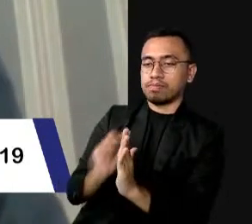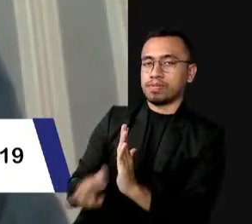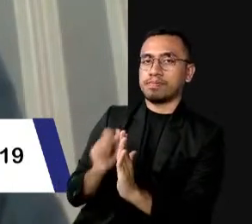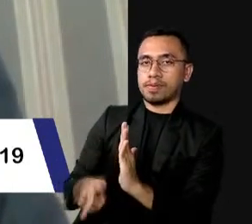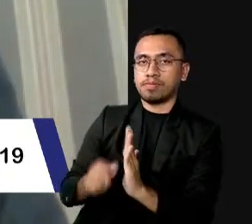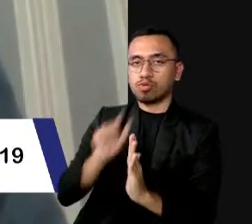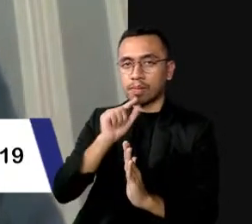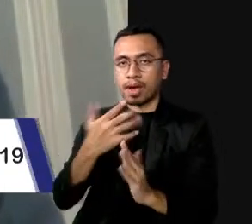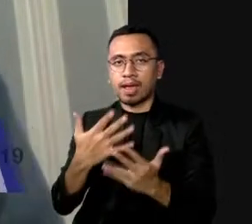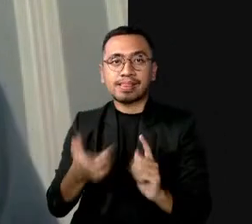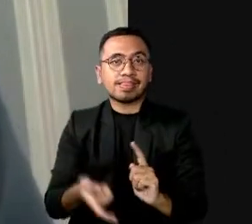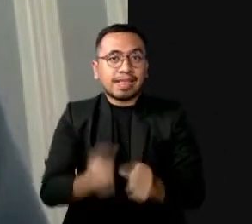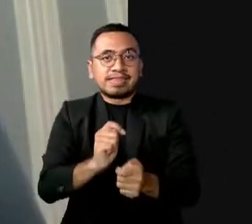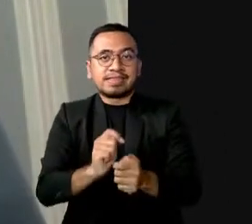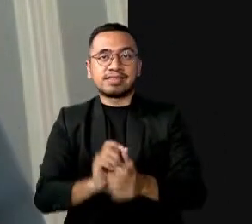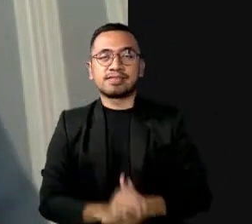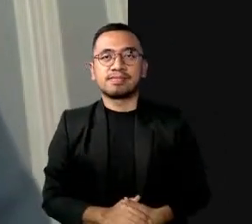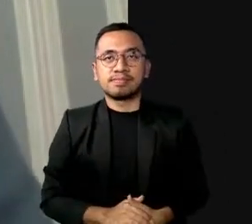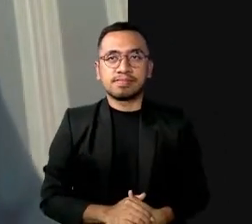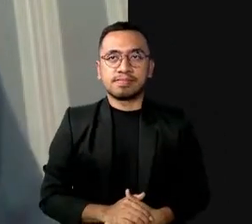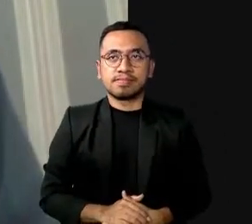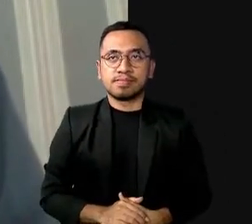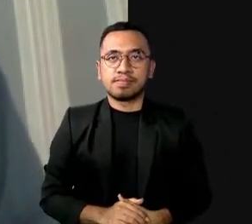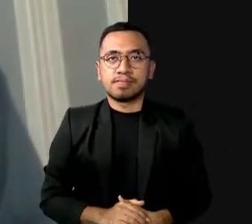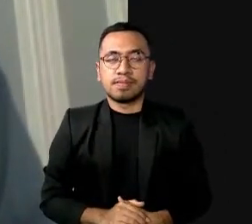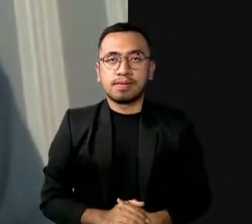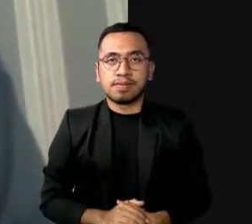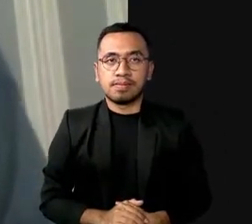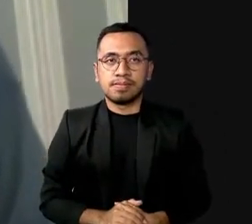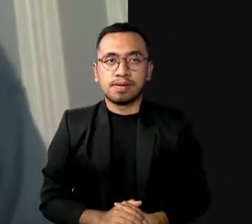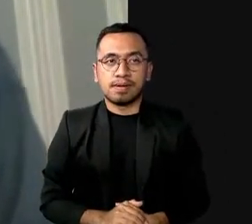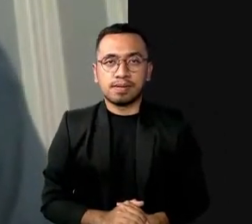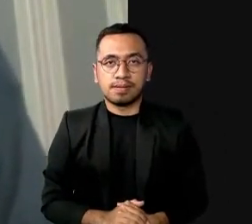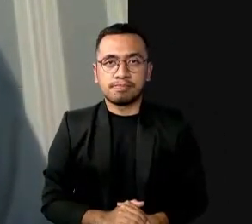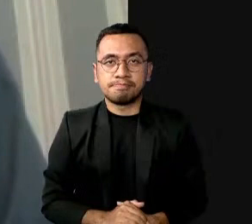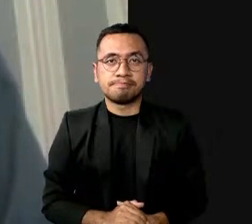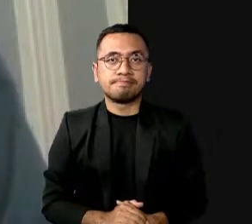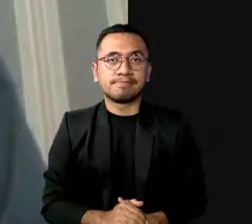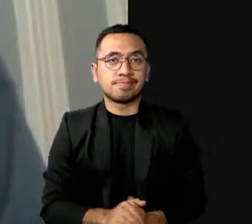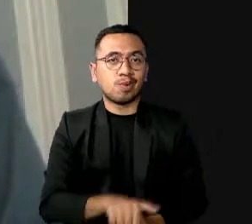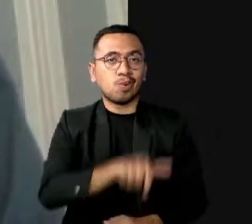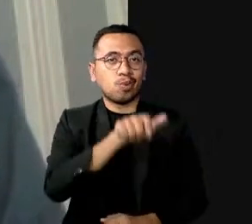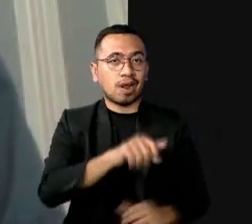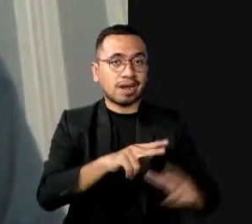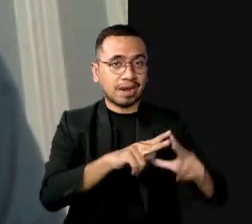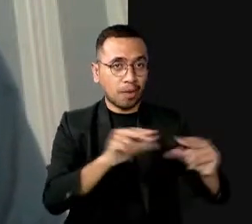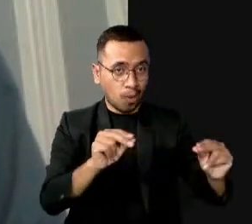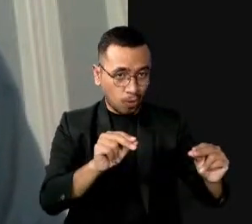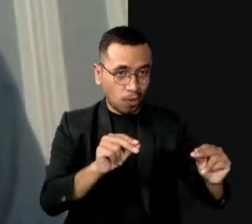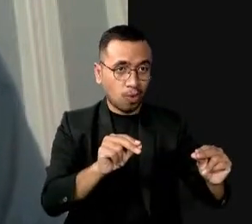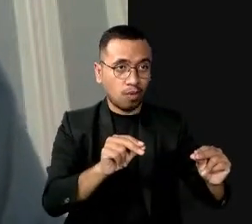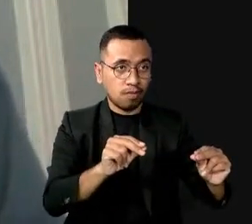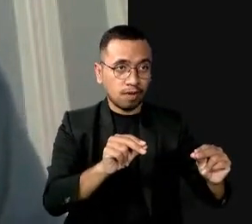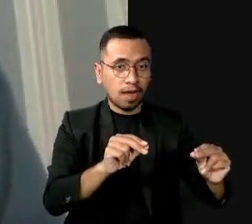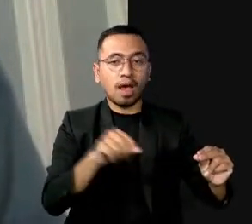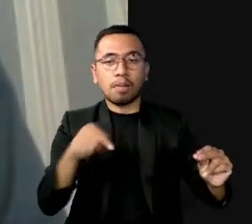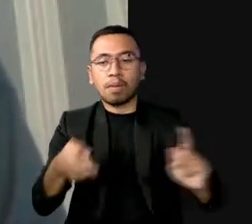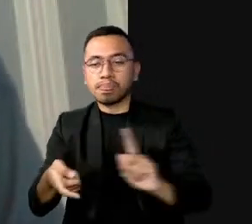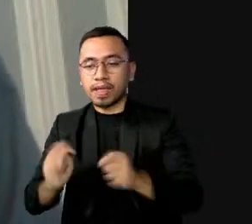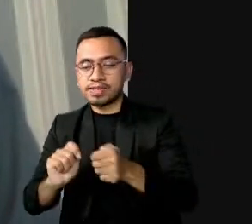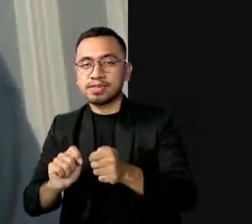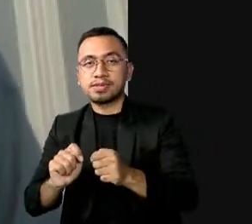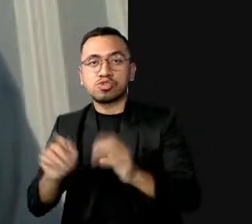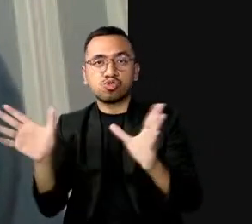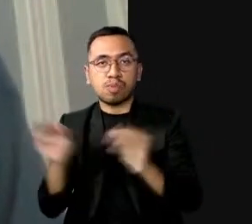meningkatkan protesting kita pasti kita saat ini dari total populasi sudah mencapai lebih kurang tiga persen